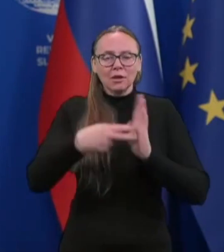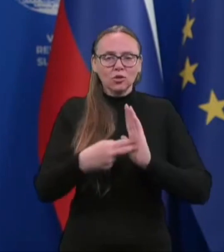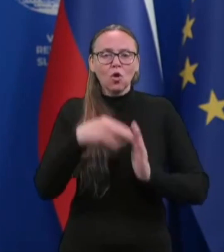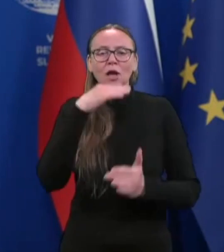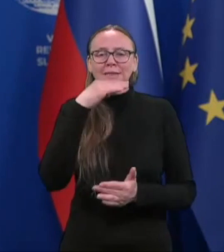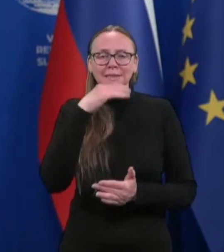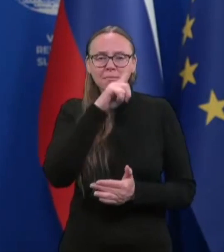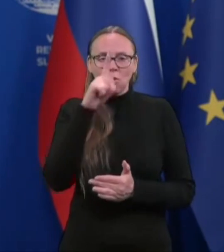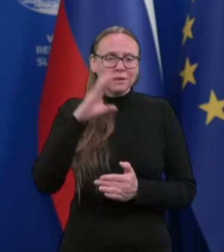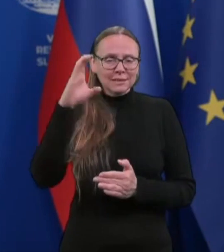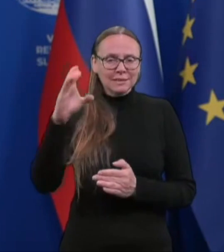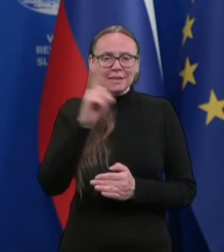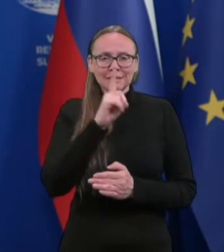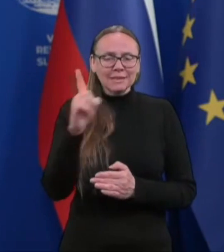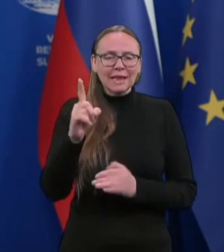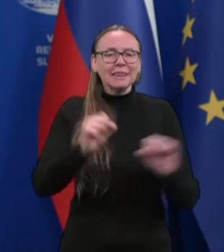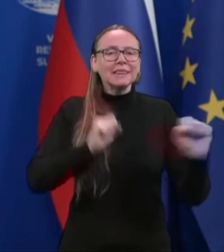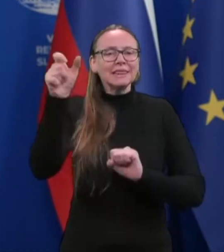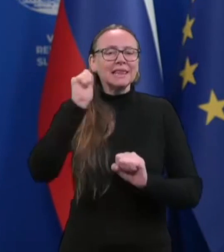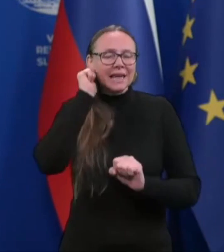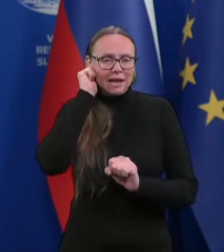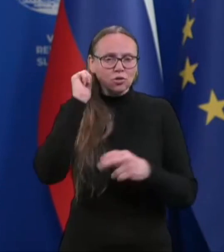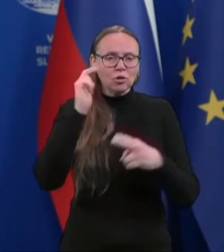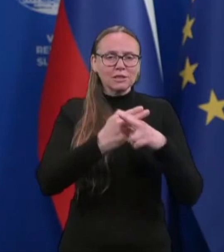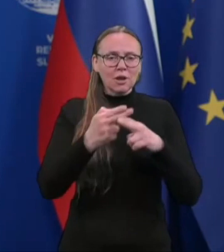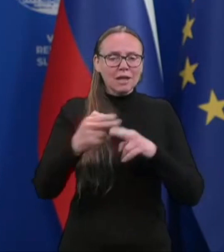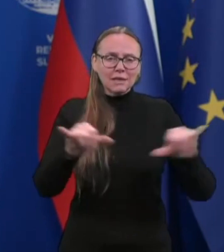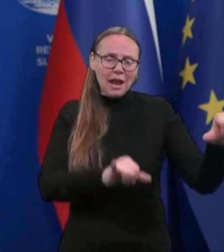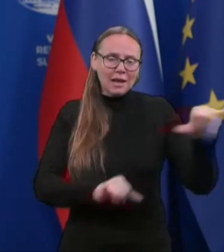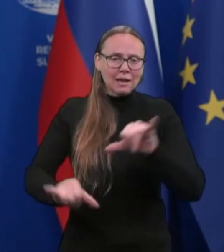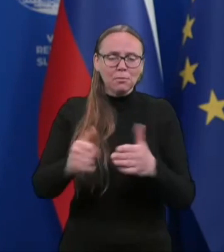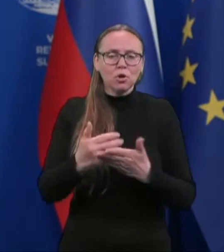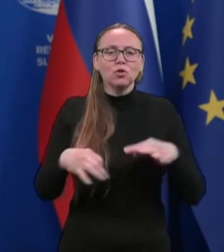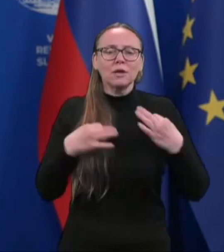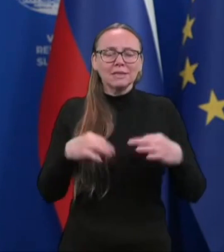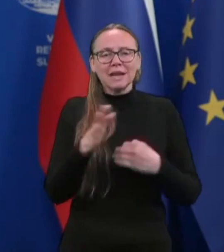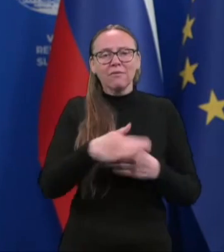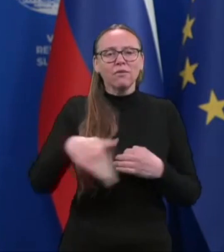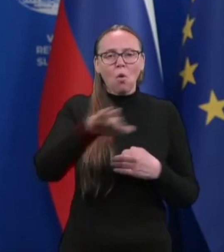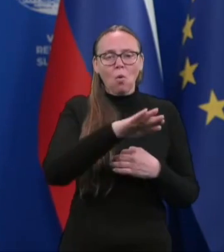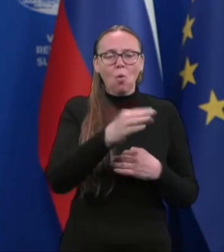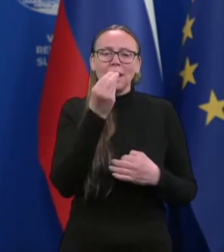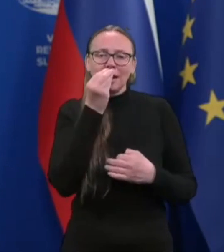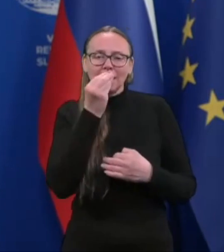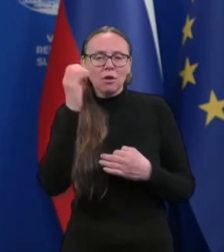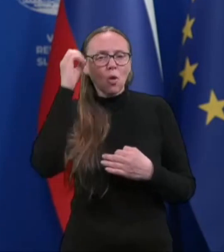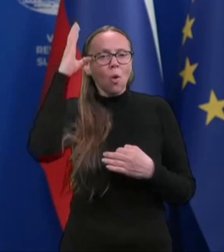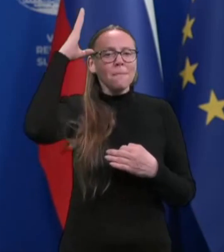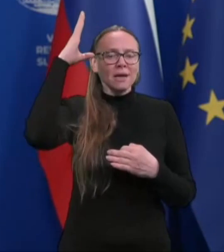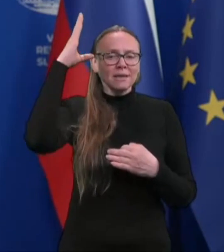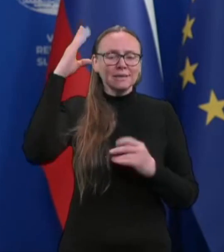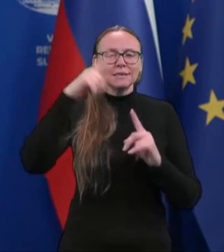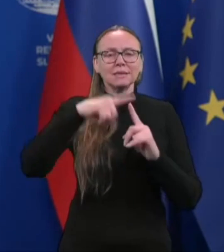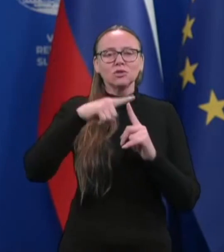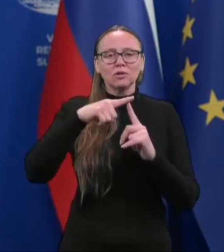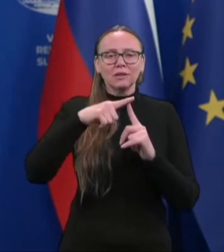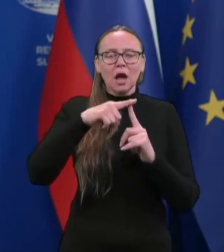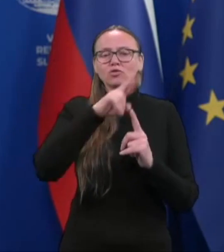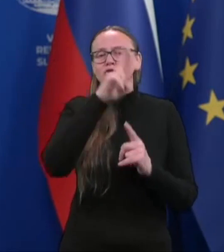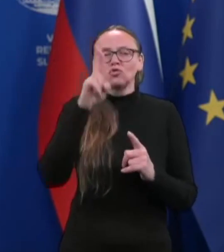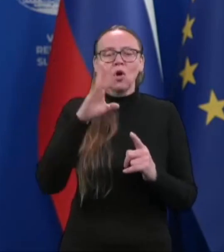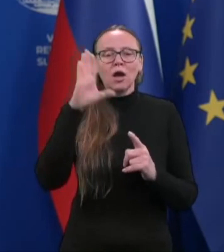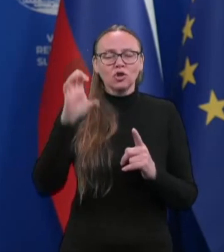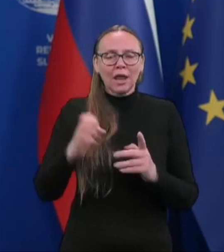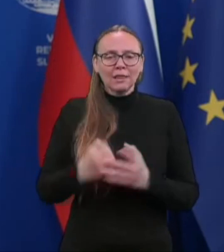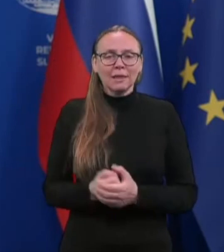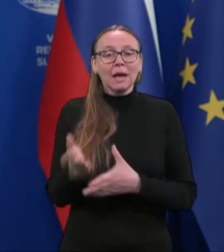Simona Zajca in direktorico Nacionalnega laboratorija za zdravje, okolje in hrano magistrico Tjašo Žohar-Čretnik.